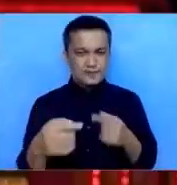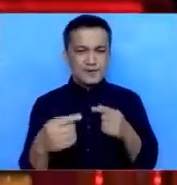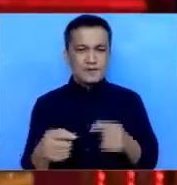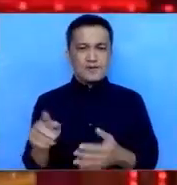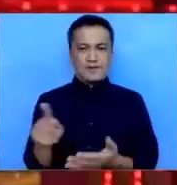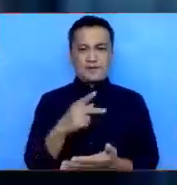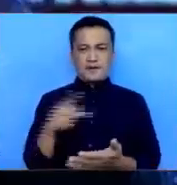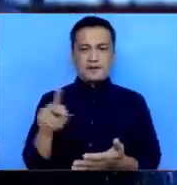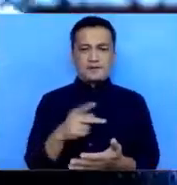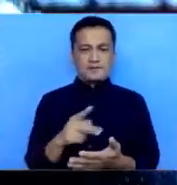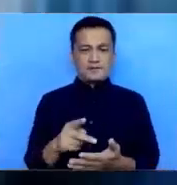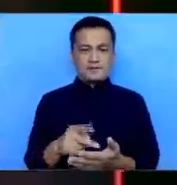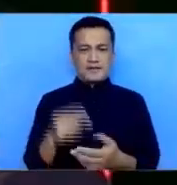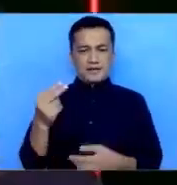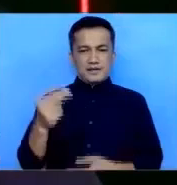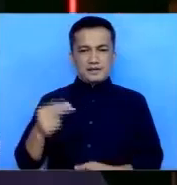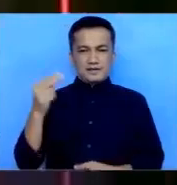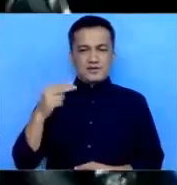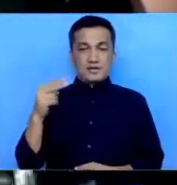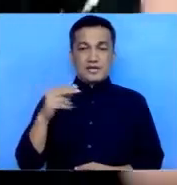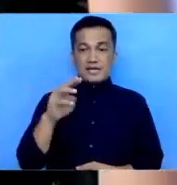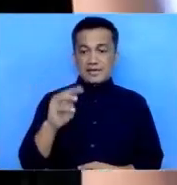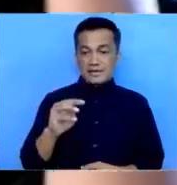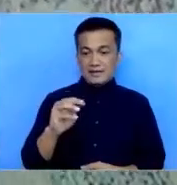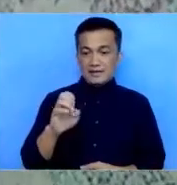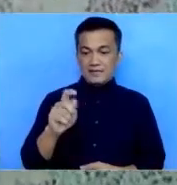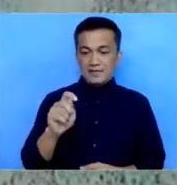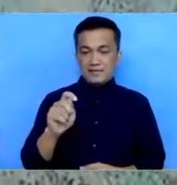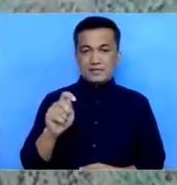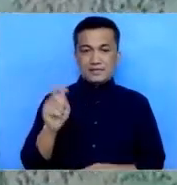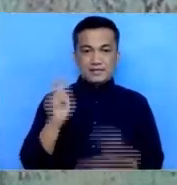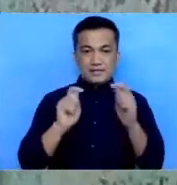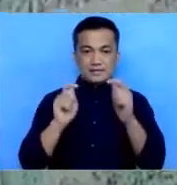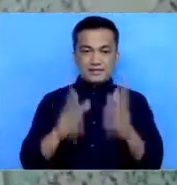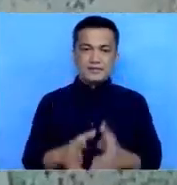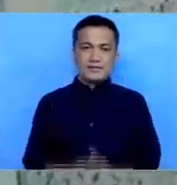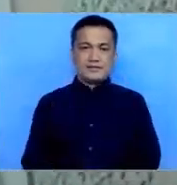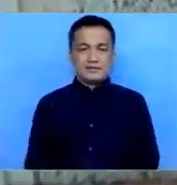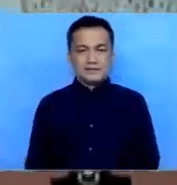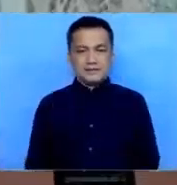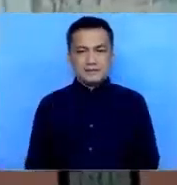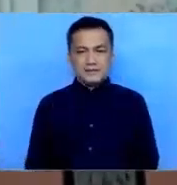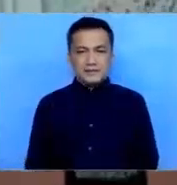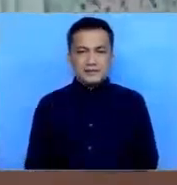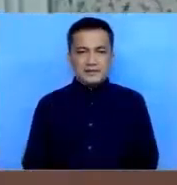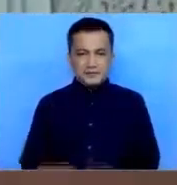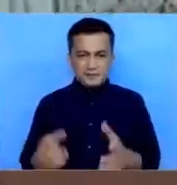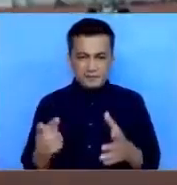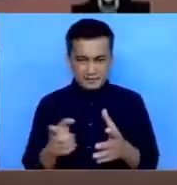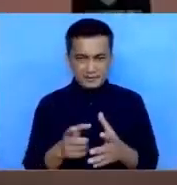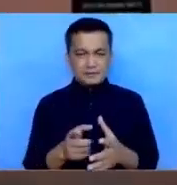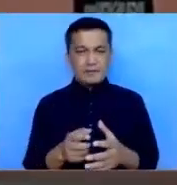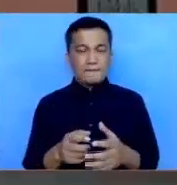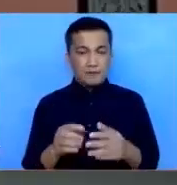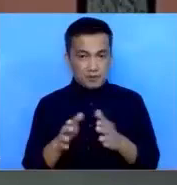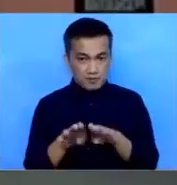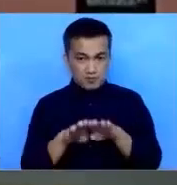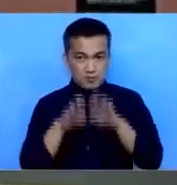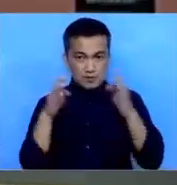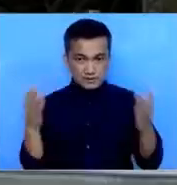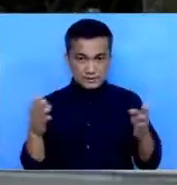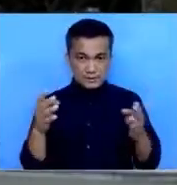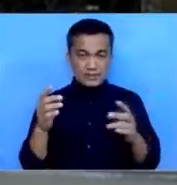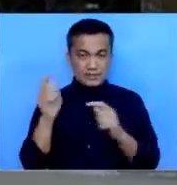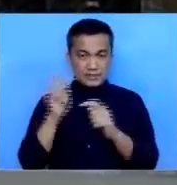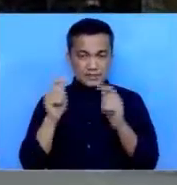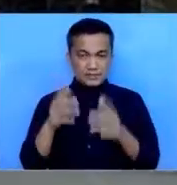sa makasaysayang Metropolitan Theater. Sa muling pagbubukas ng teatro makalipas ang 25